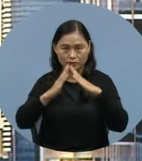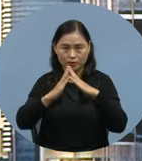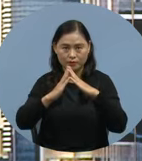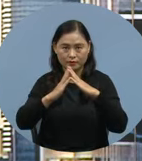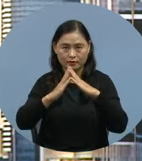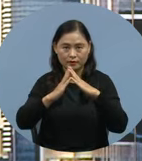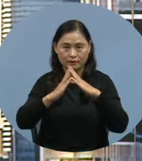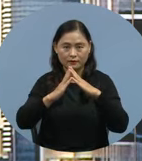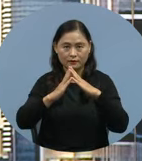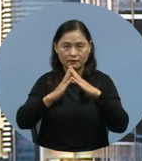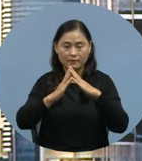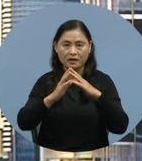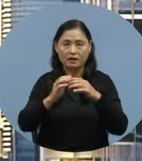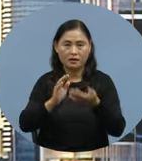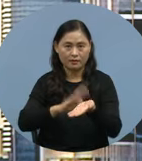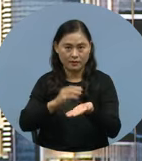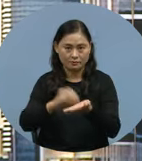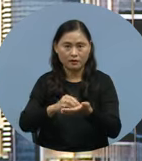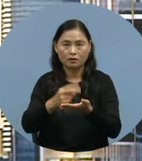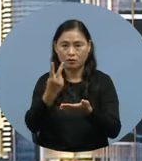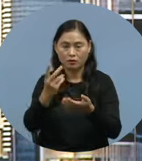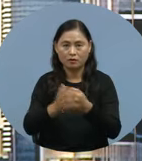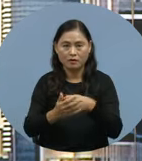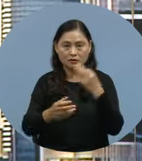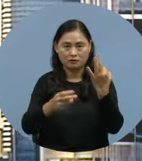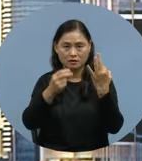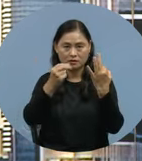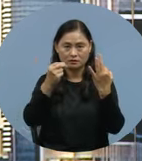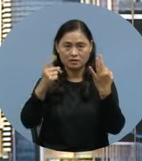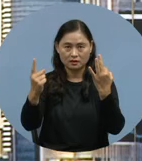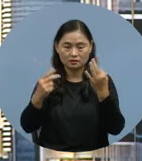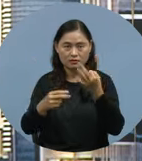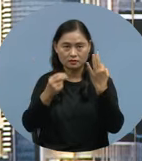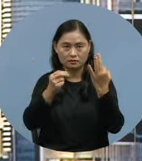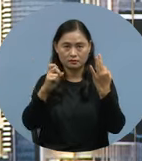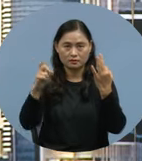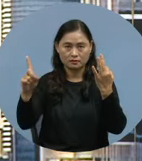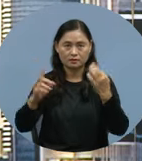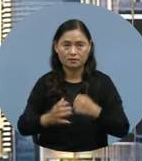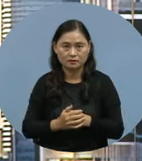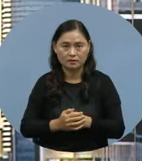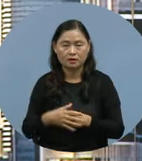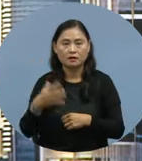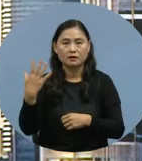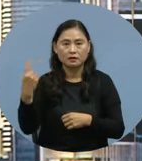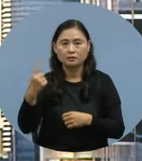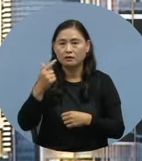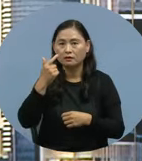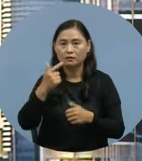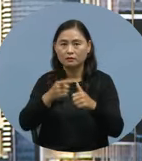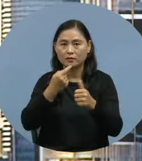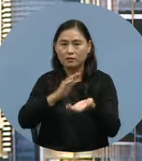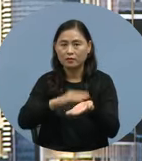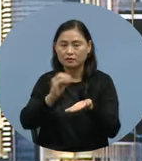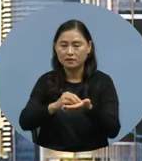有2個確診個案啦，就係3771同埋3791。琴日初步確診嘅朗逸居